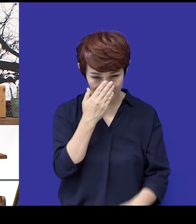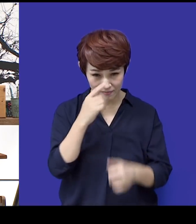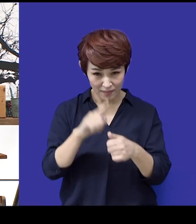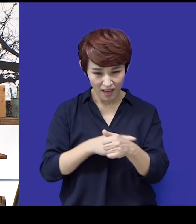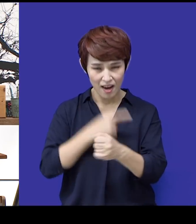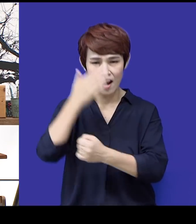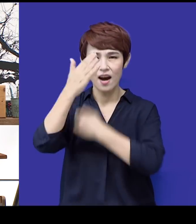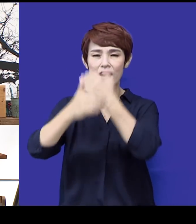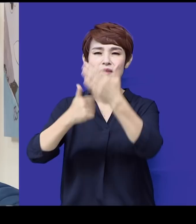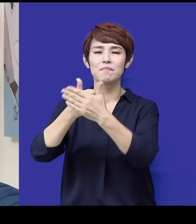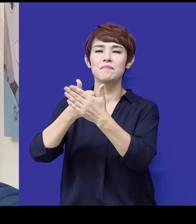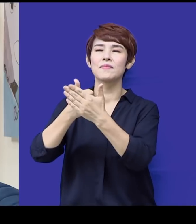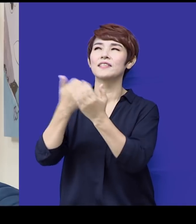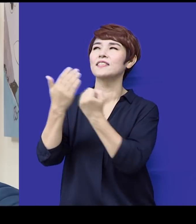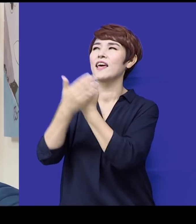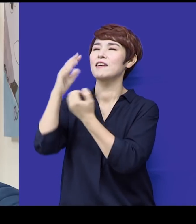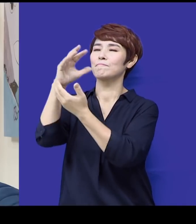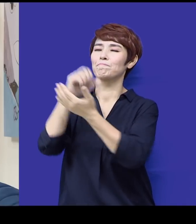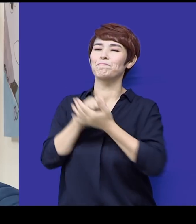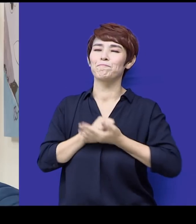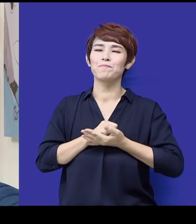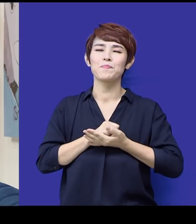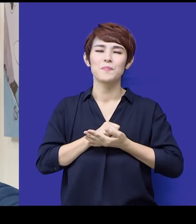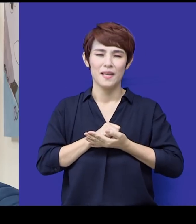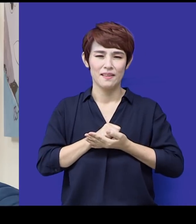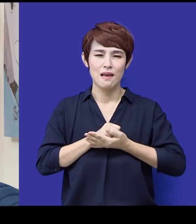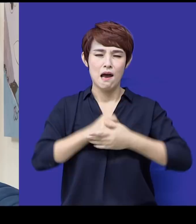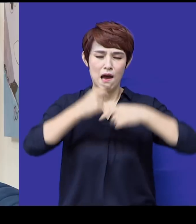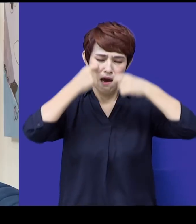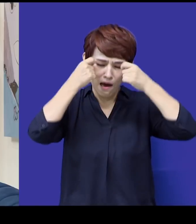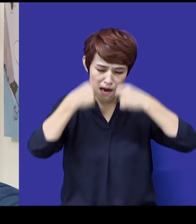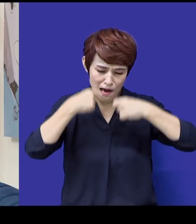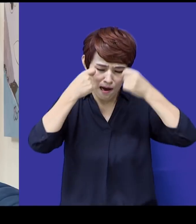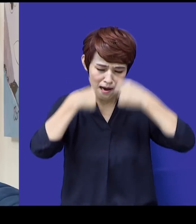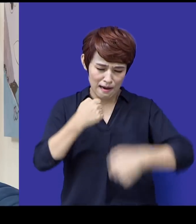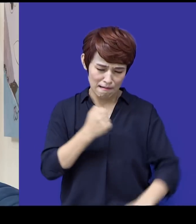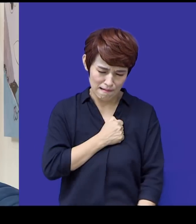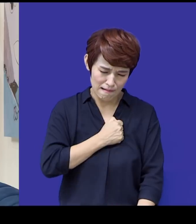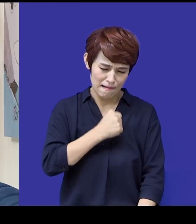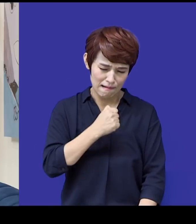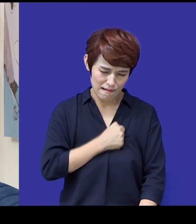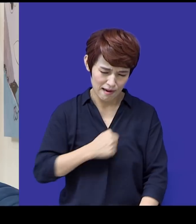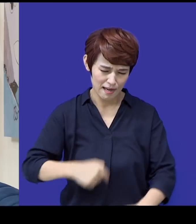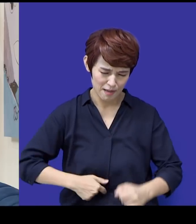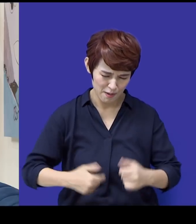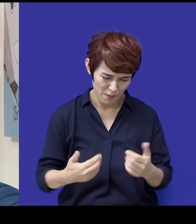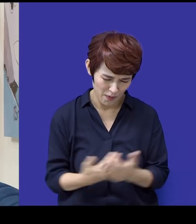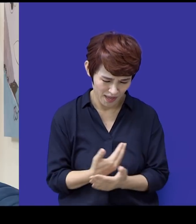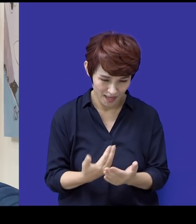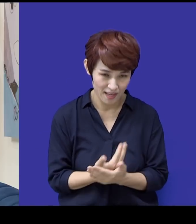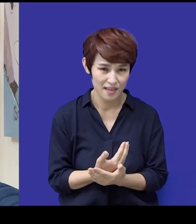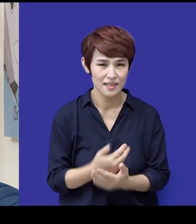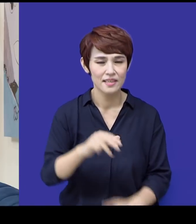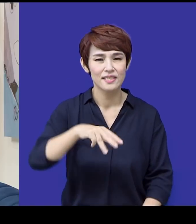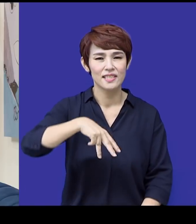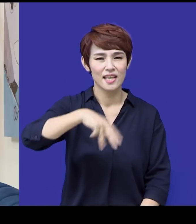이제 받아들이게 되고 이제 통곡하고 이제 회개하고 그러면서 이제 창세기를